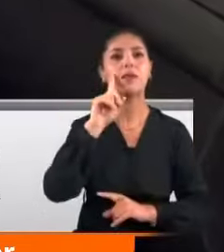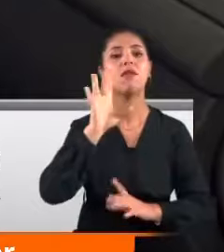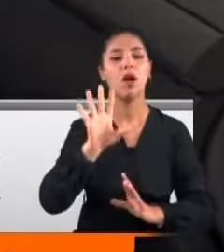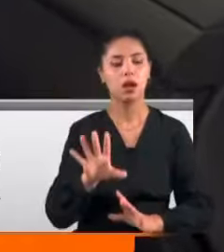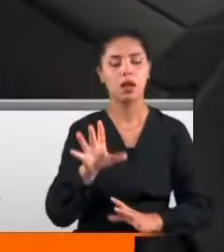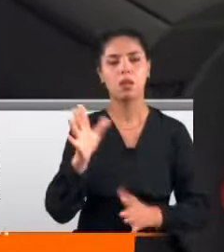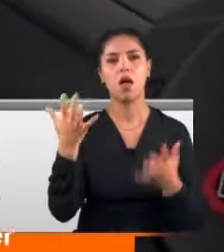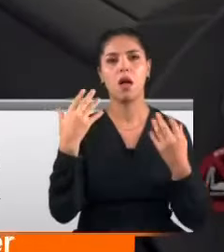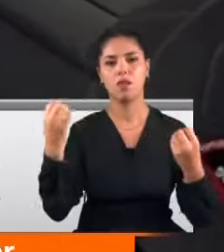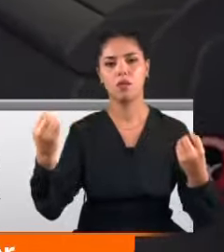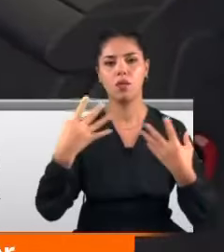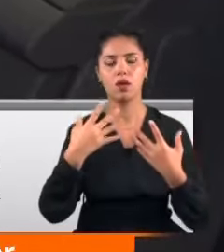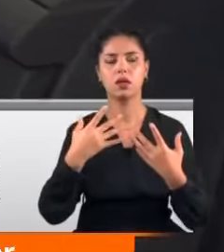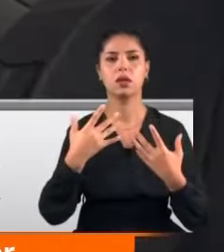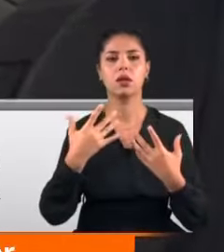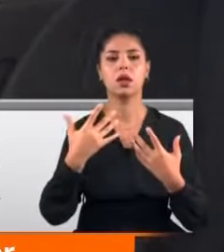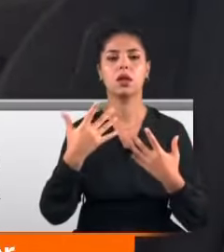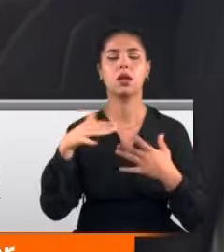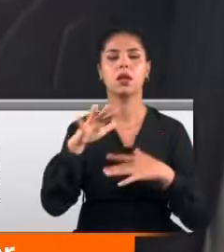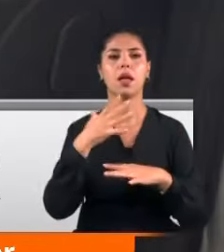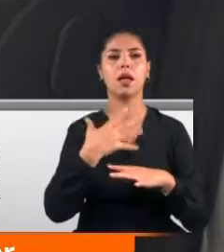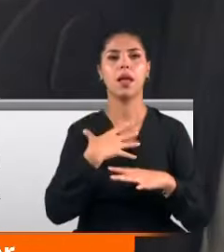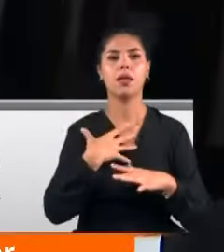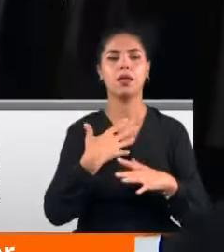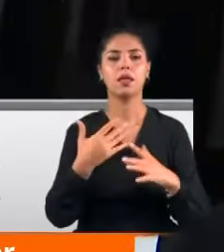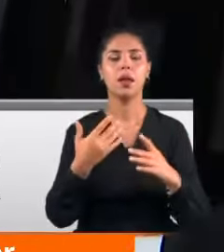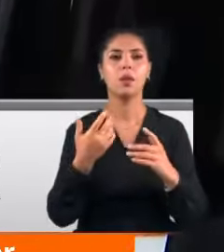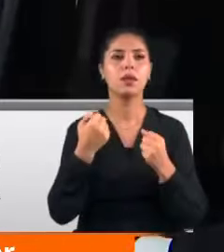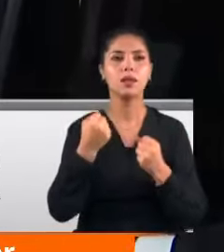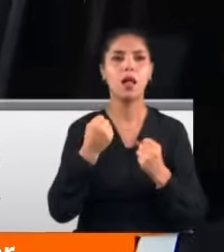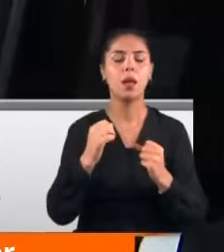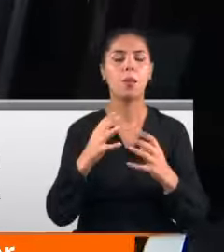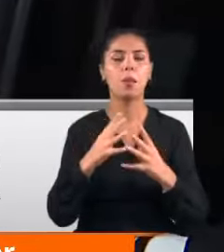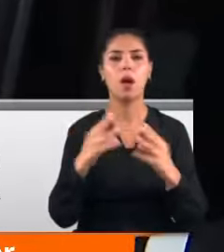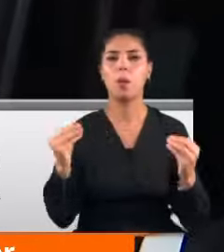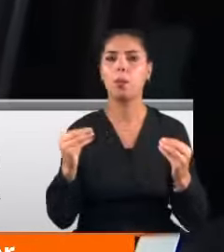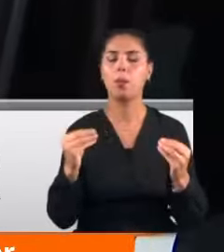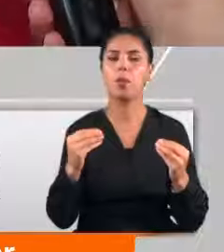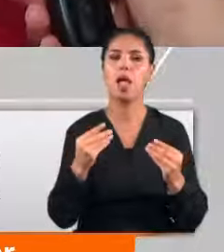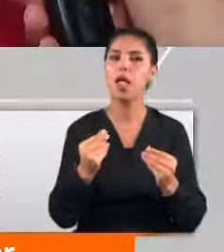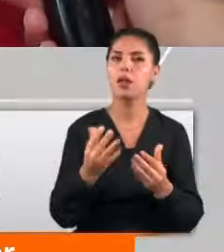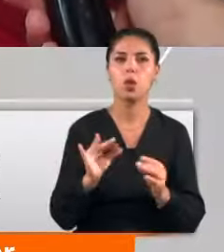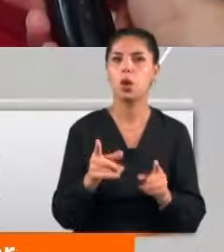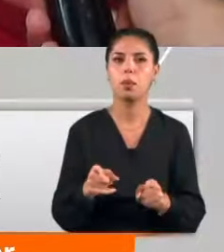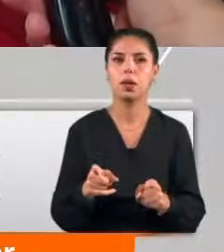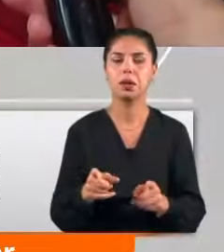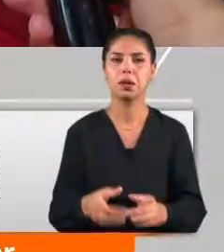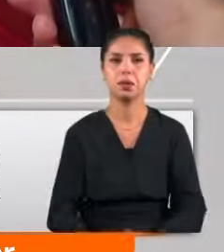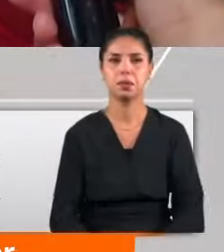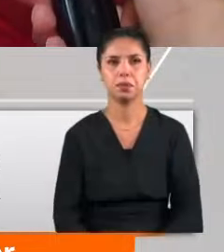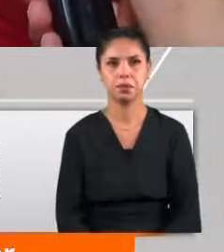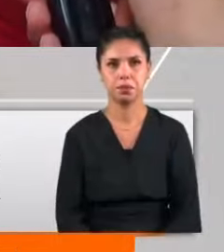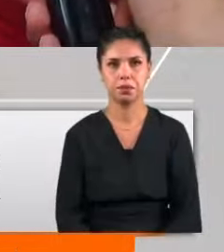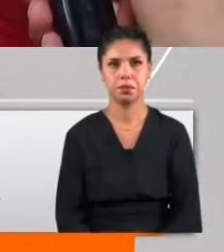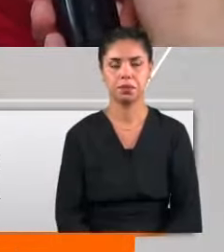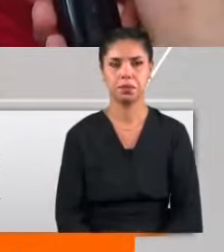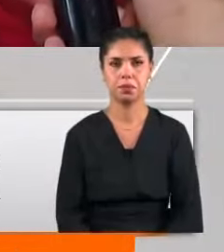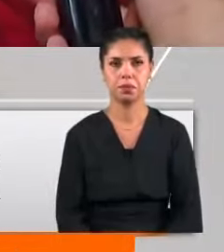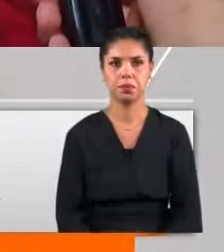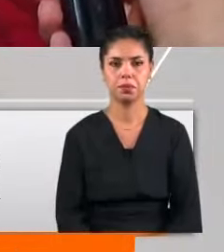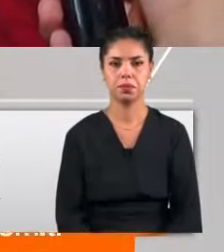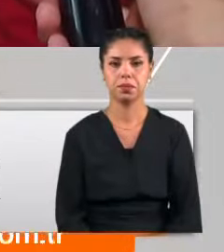da hava yastığı zamanla aktifliğini kaybedebilir airbaglerin işlem yapması her zaman kazadan değildir e farklı farklı konular